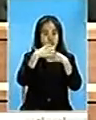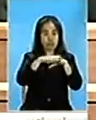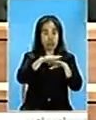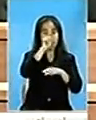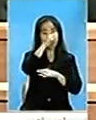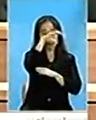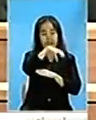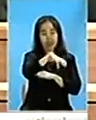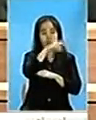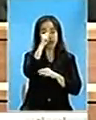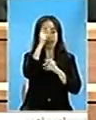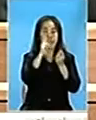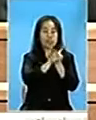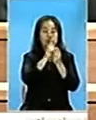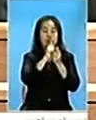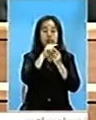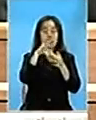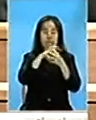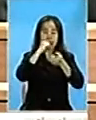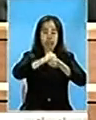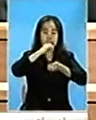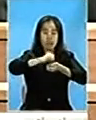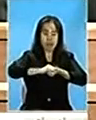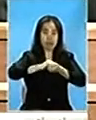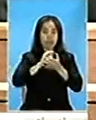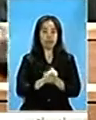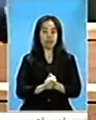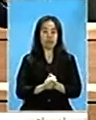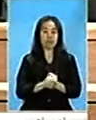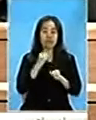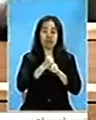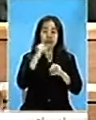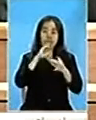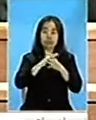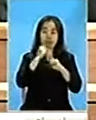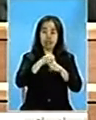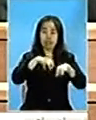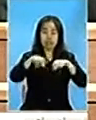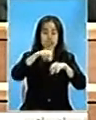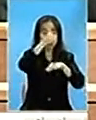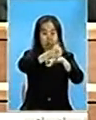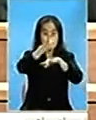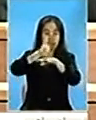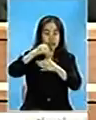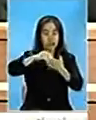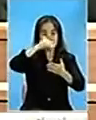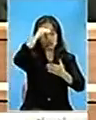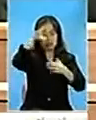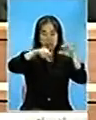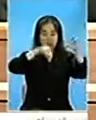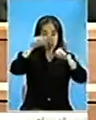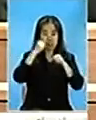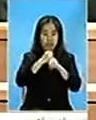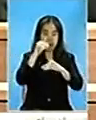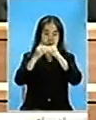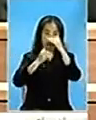พัฒนาพรรคการเมืองหน่อยช่วยจับมือกันหน่อยเรียกเอาหน่วยงานทางการศึกษาทั้งหมดมาขับเคลื่อนตามโรดแม